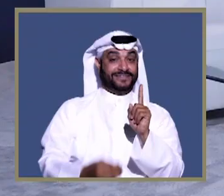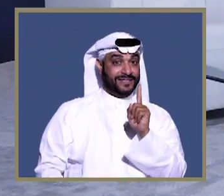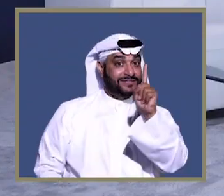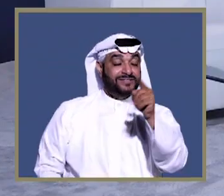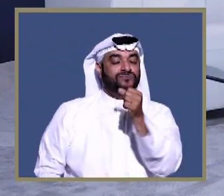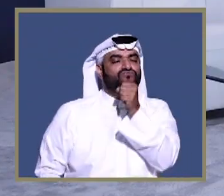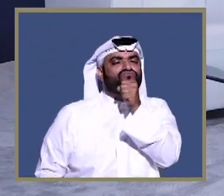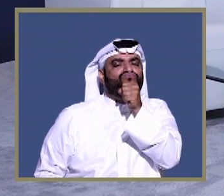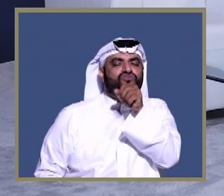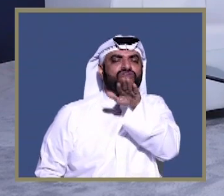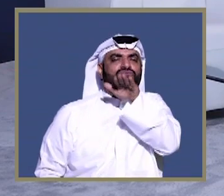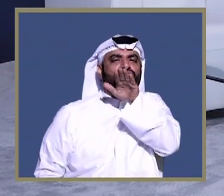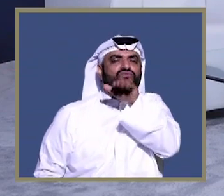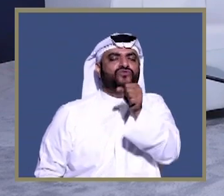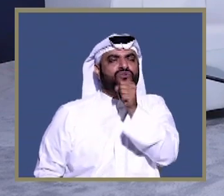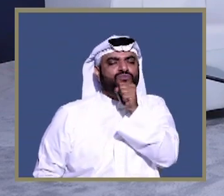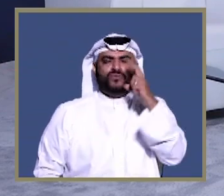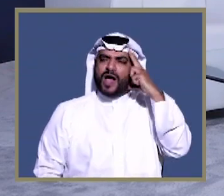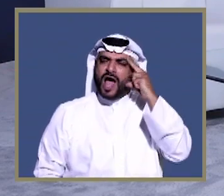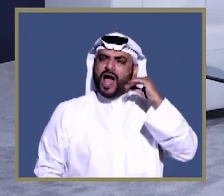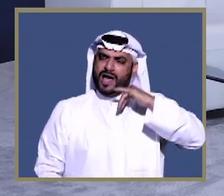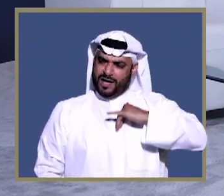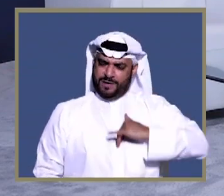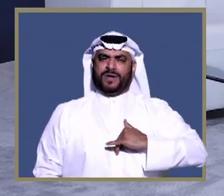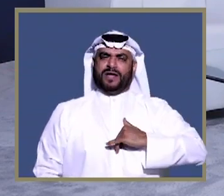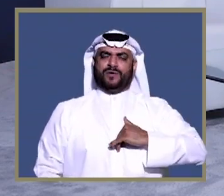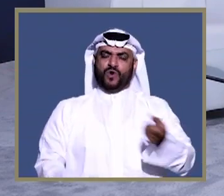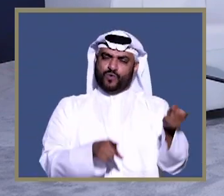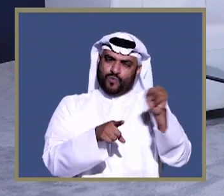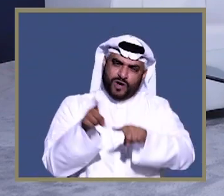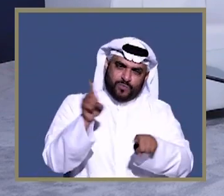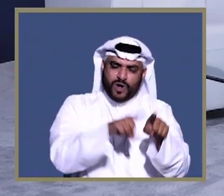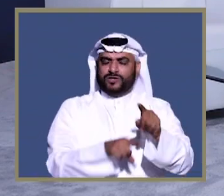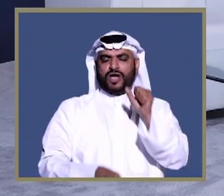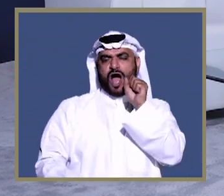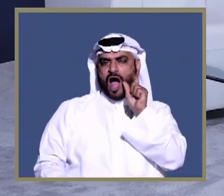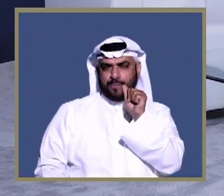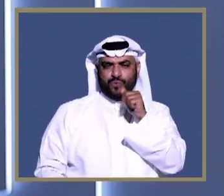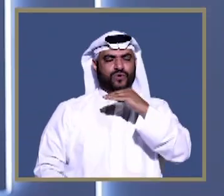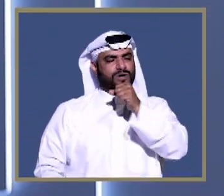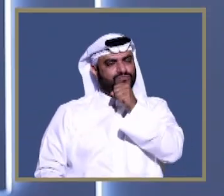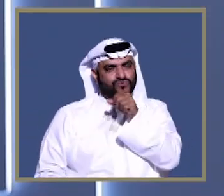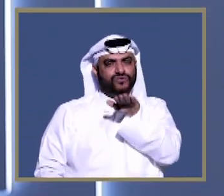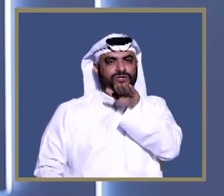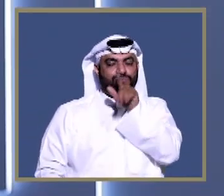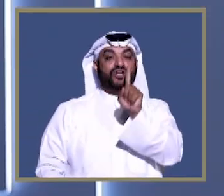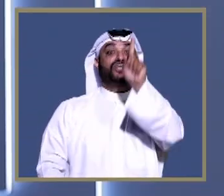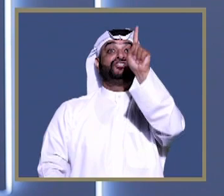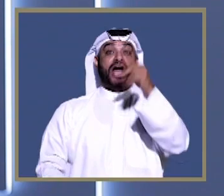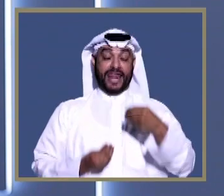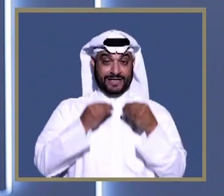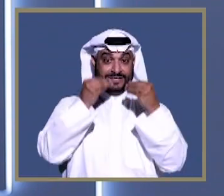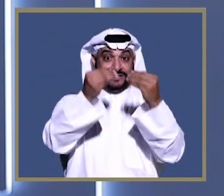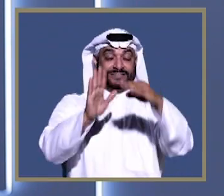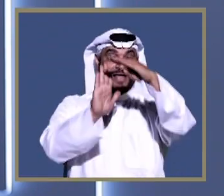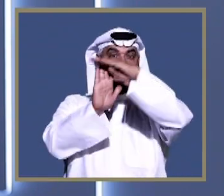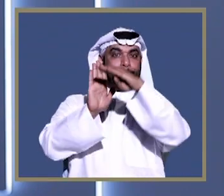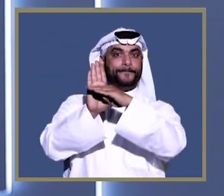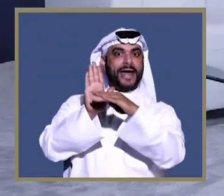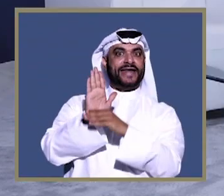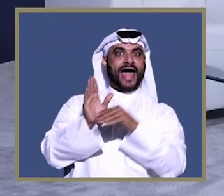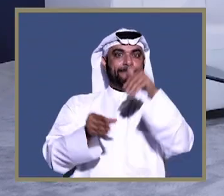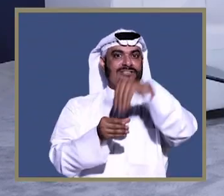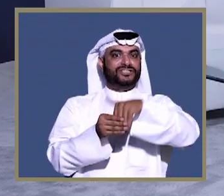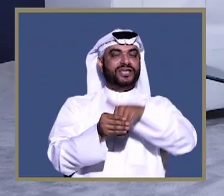الشخصية. لا سيما المتقاعدين عندهم متطلباتهم من إخواننا وعمامنا وأبائنا، وهذه إن شاء الله رح نطرحها في البرنامج الانتخابي